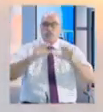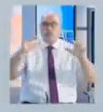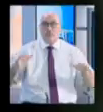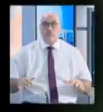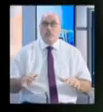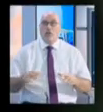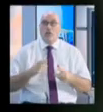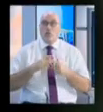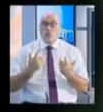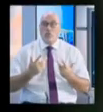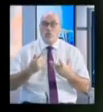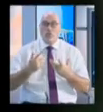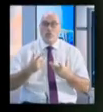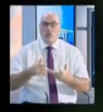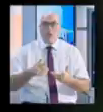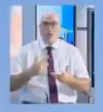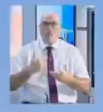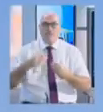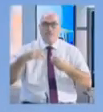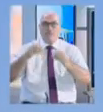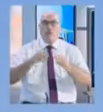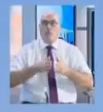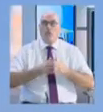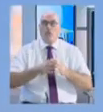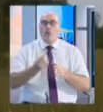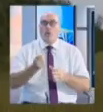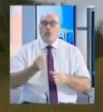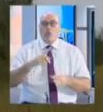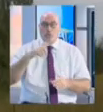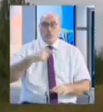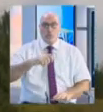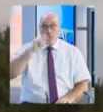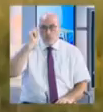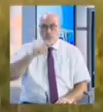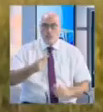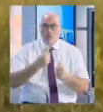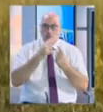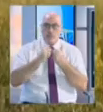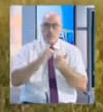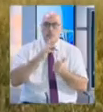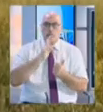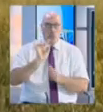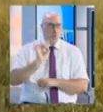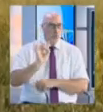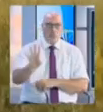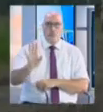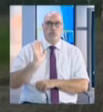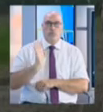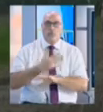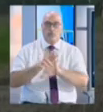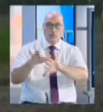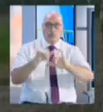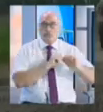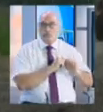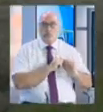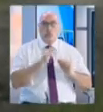تطوير آلية الصادرات الأوكرانية من الحبوب تخلله رفض من الرئيس زيلينسكي للحوار مع موسكو قبل سحب القوات الروسية